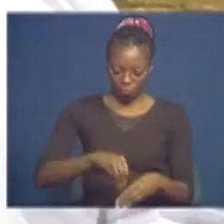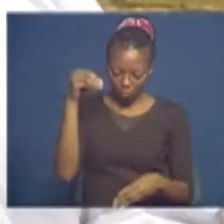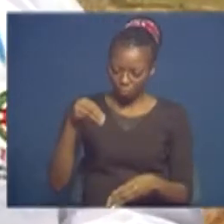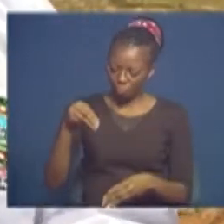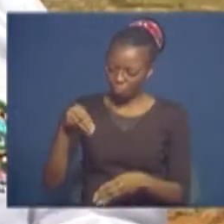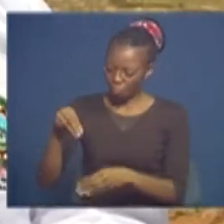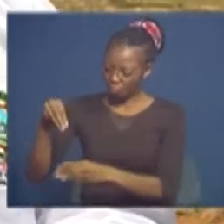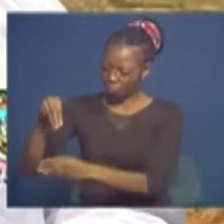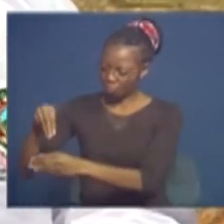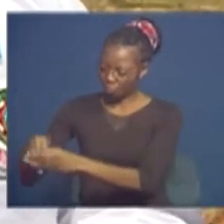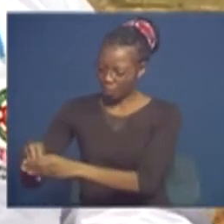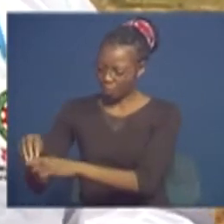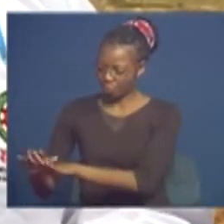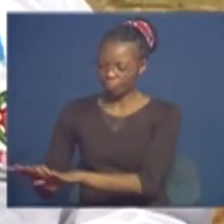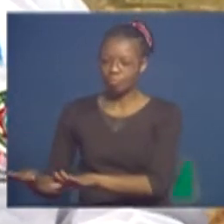to kona